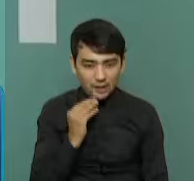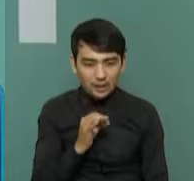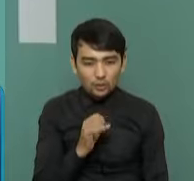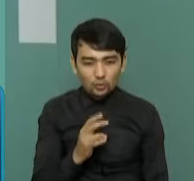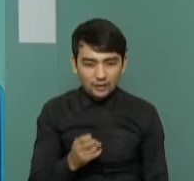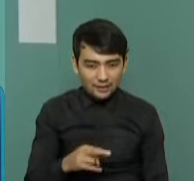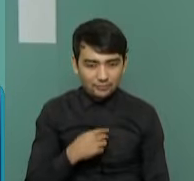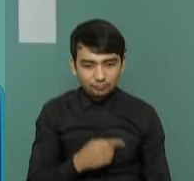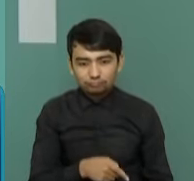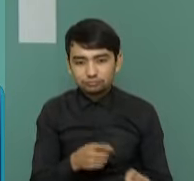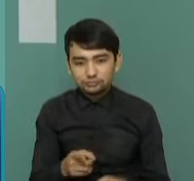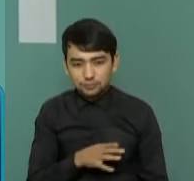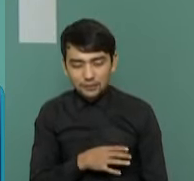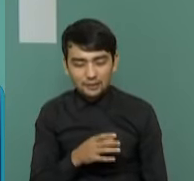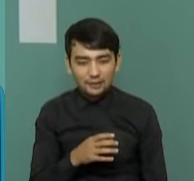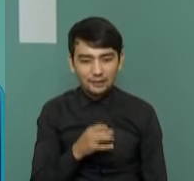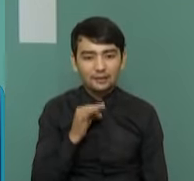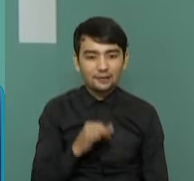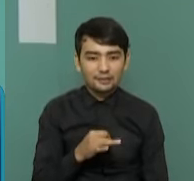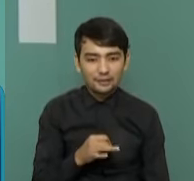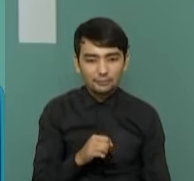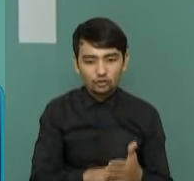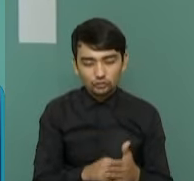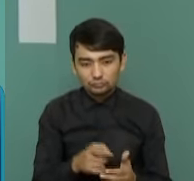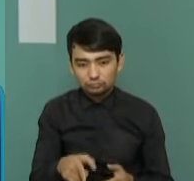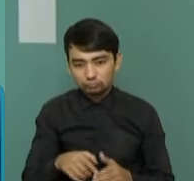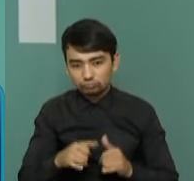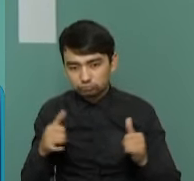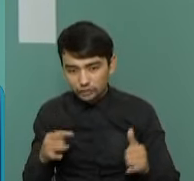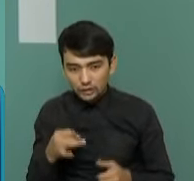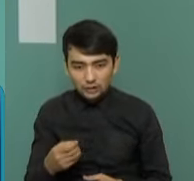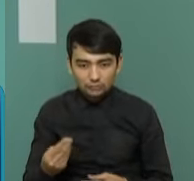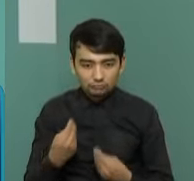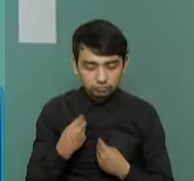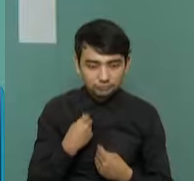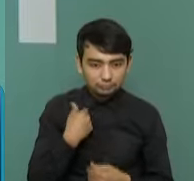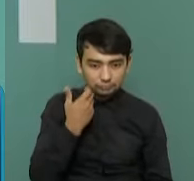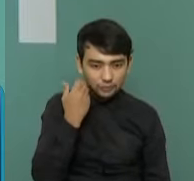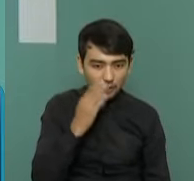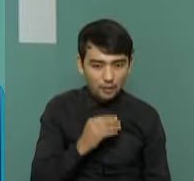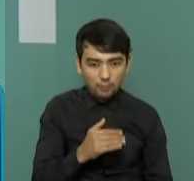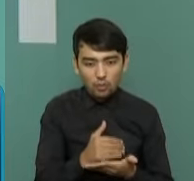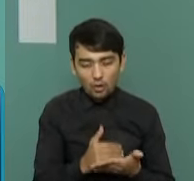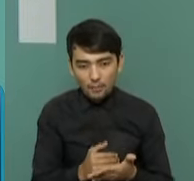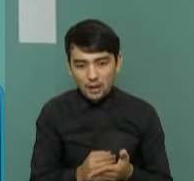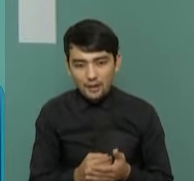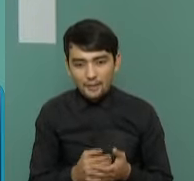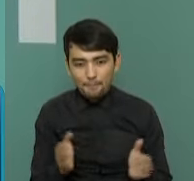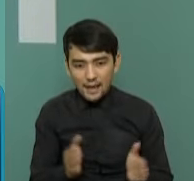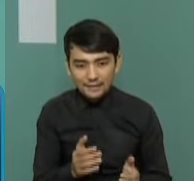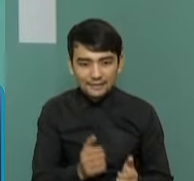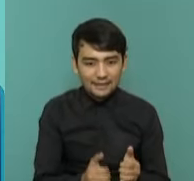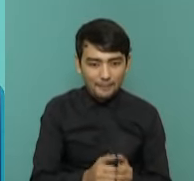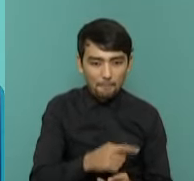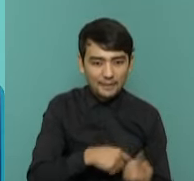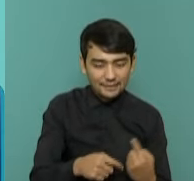Причина переезда в индустриальную зону Алматы – это наличие возможностей, которые нам предоставляются. Программа по поддержке малого и среднего предпринимательства